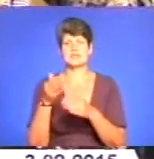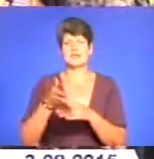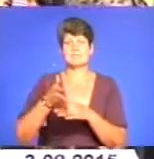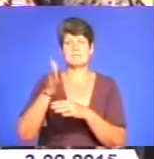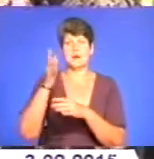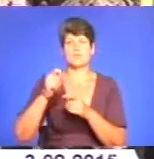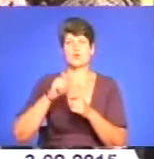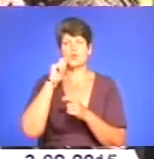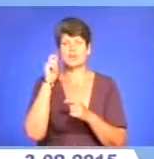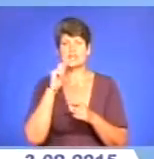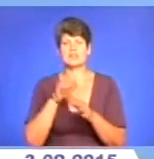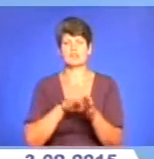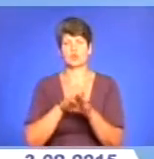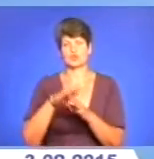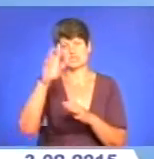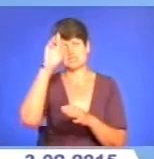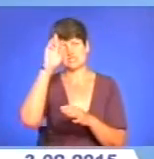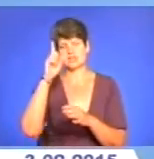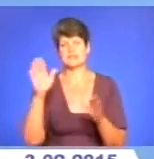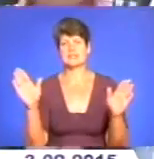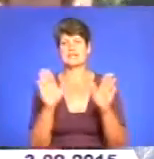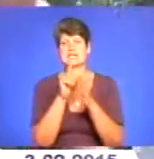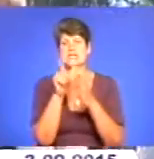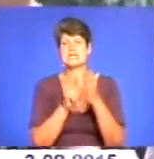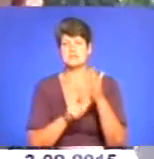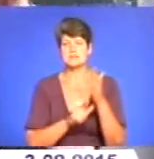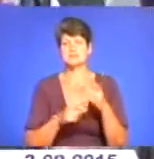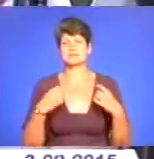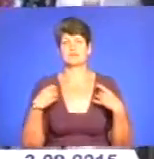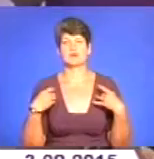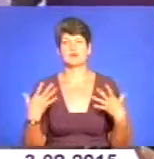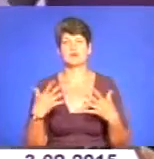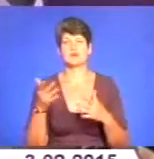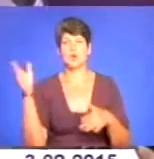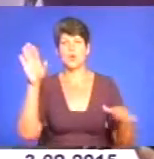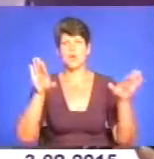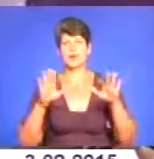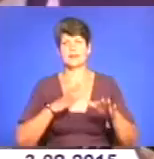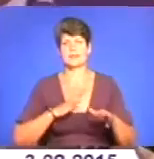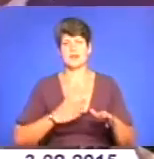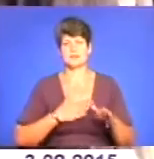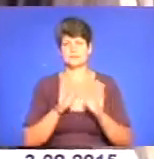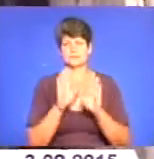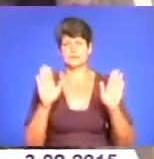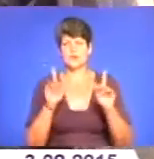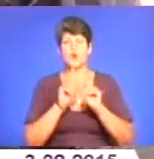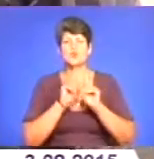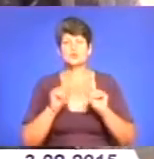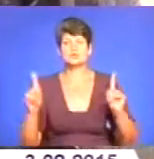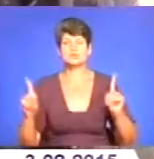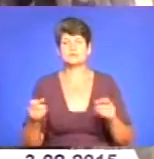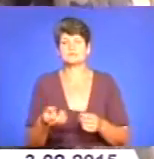України, виконуючи державний гімн. Заспівали також урочисту лемківську пісню «Гори наші». Особливе ж захоплення